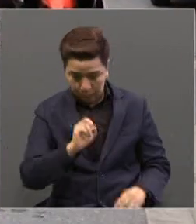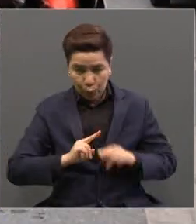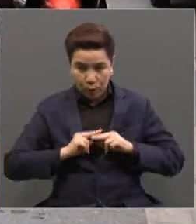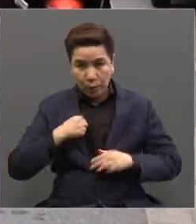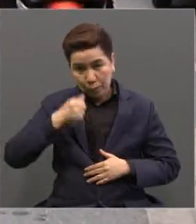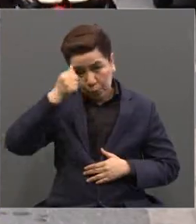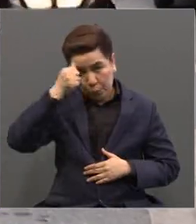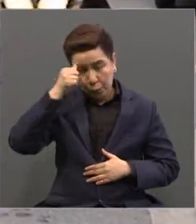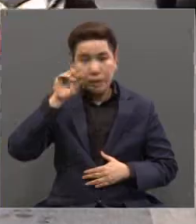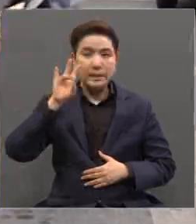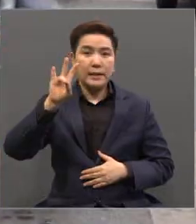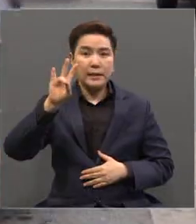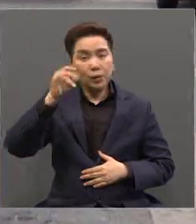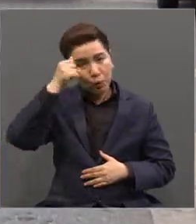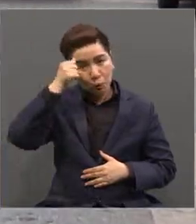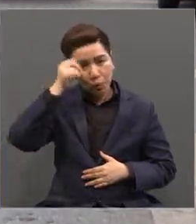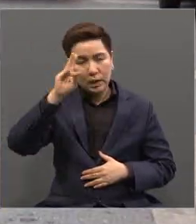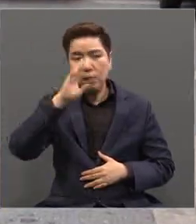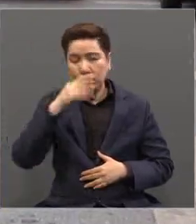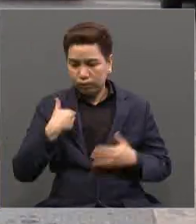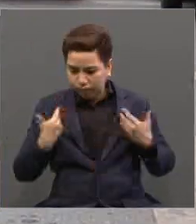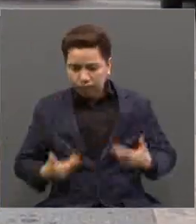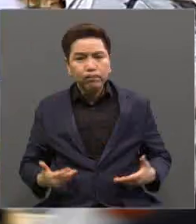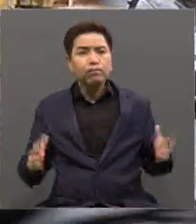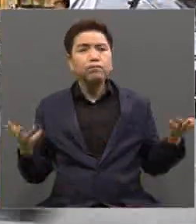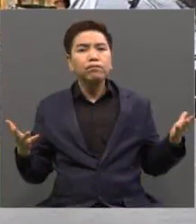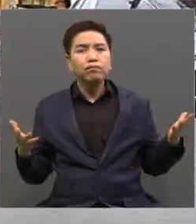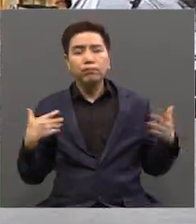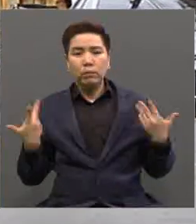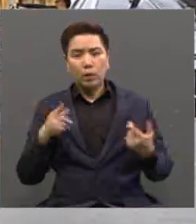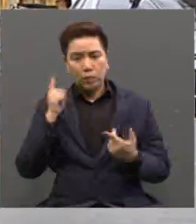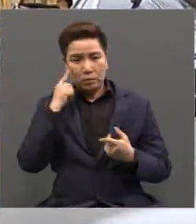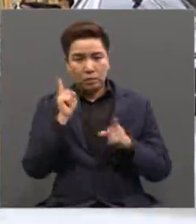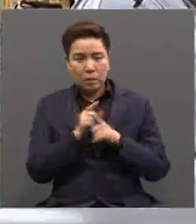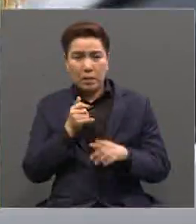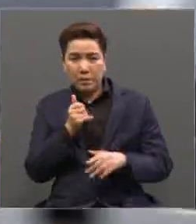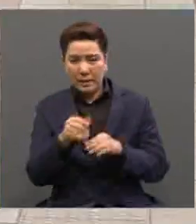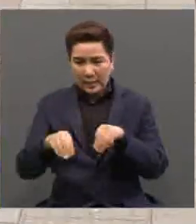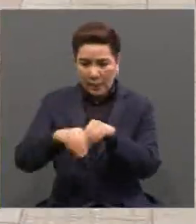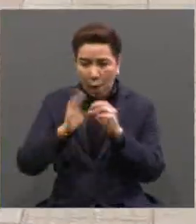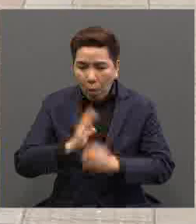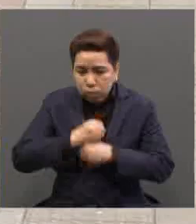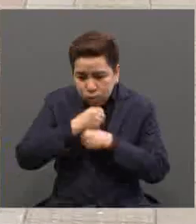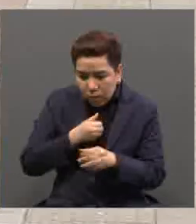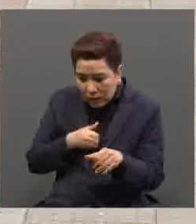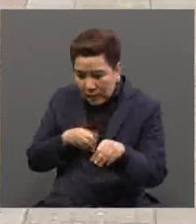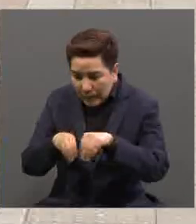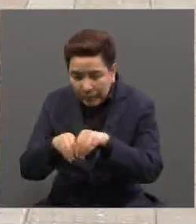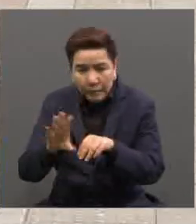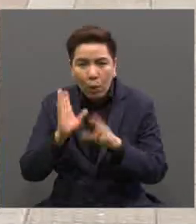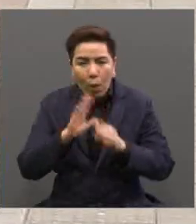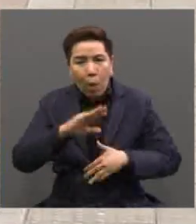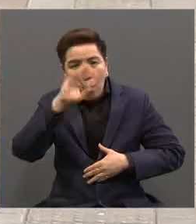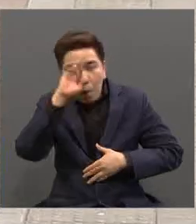สัก 7วันก่อนในระหว่าง 7วันนี้ต่อให้ไม่มีอาการอะไรก็ตามนะให้หลีกเลี่ยงการเข้าไปใกล้ชิดกับผู้สูงอายุกลุ่มเปราะบาง